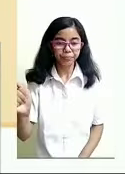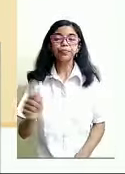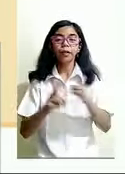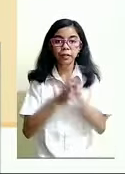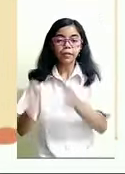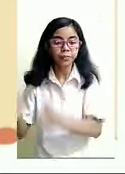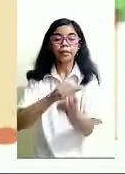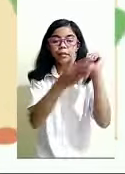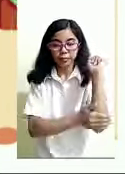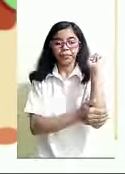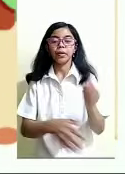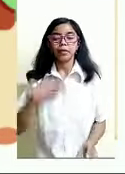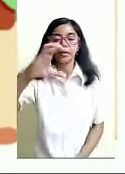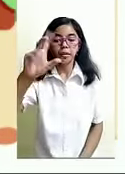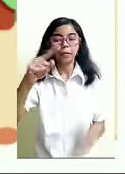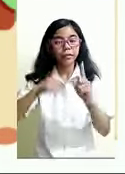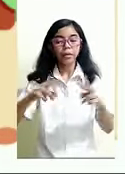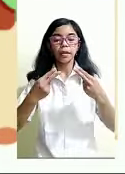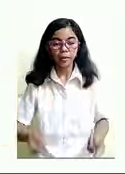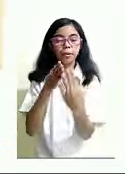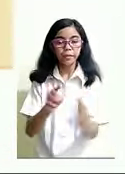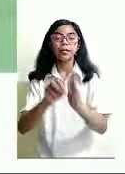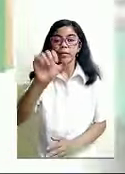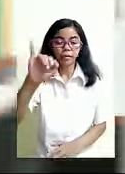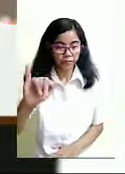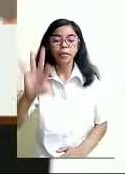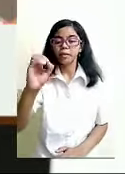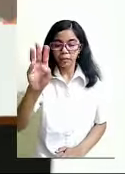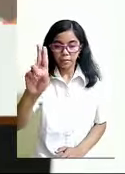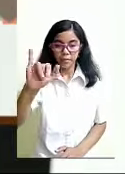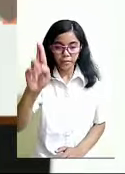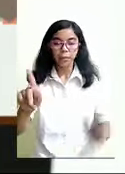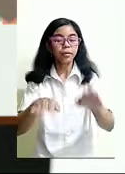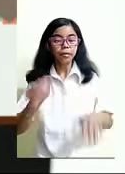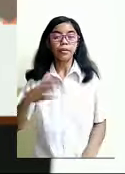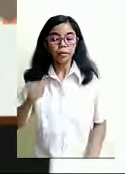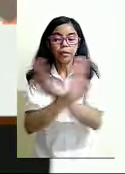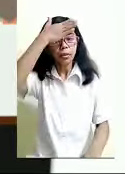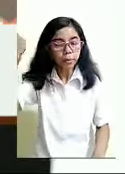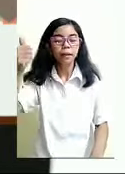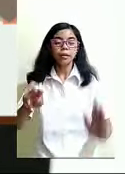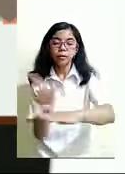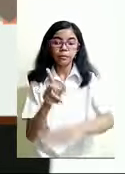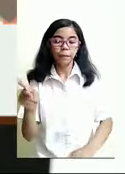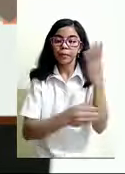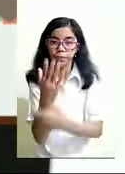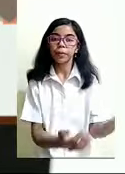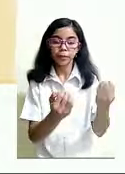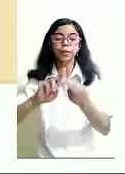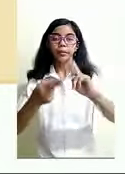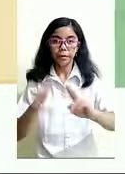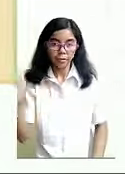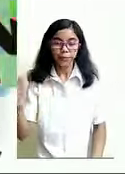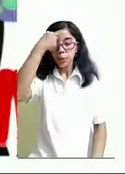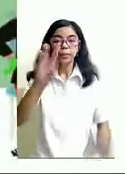jarak, cuci tangan, cek suhu tubuh. Lalu, mengisi formulir kehadiran, dan jangan lupa menggunakan sarung tangan.